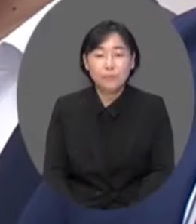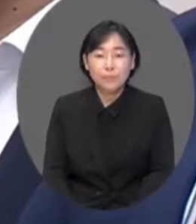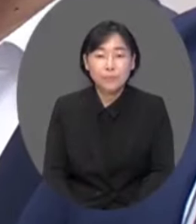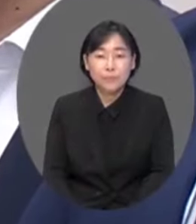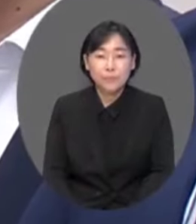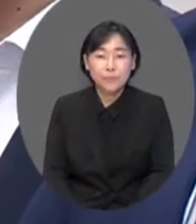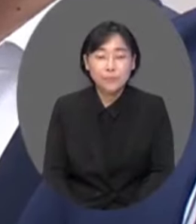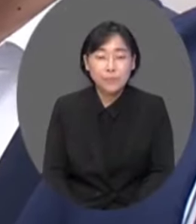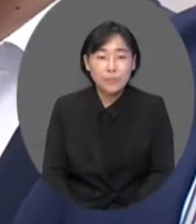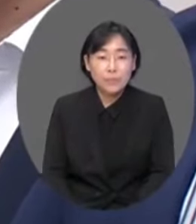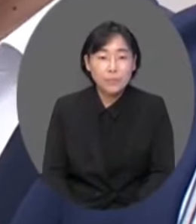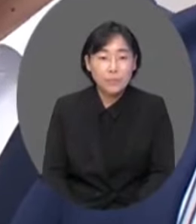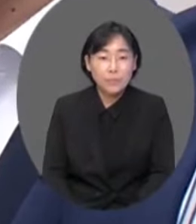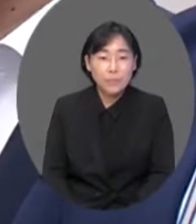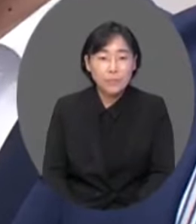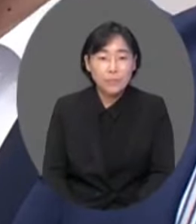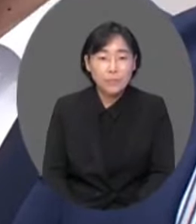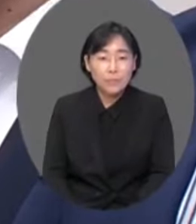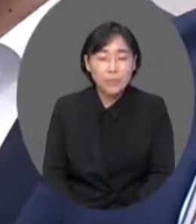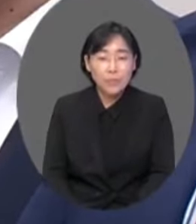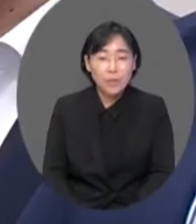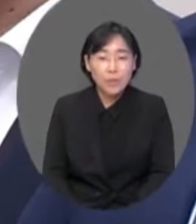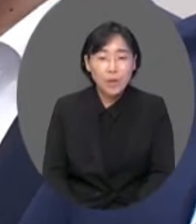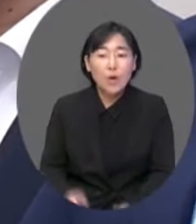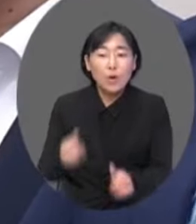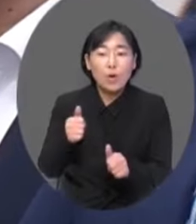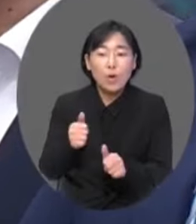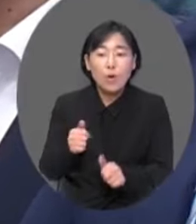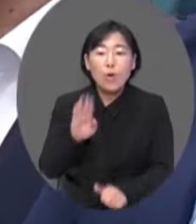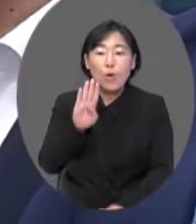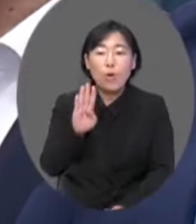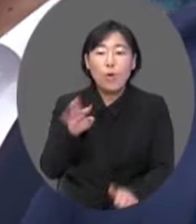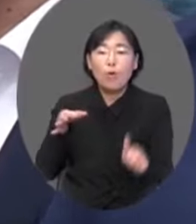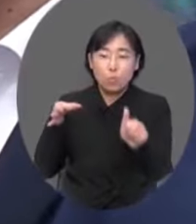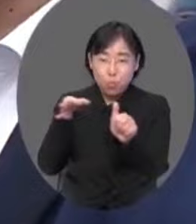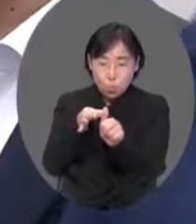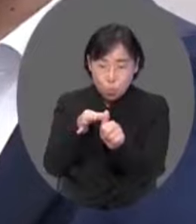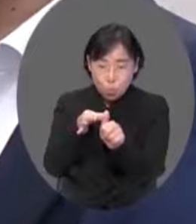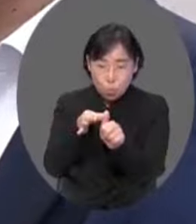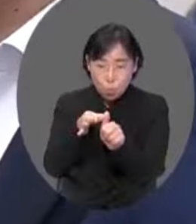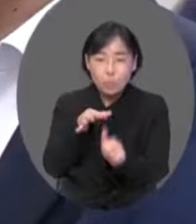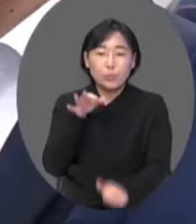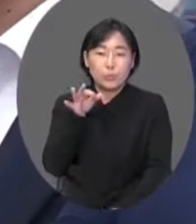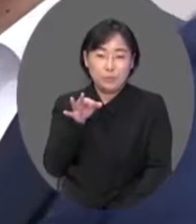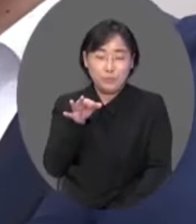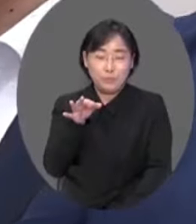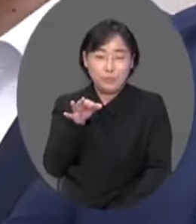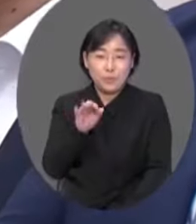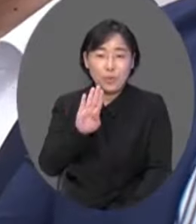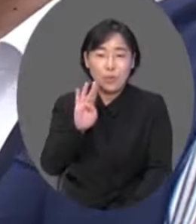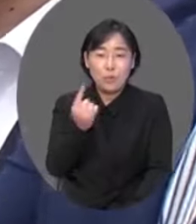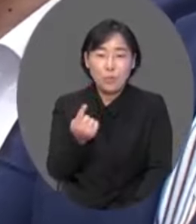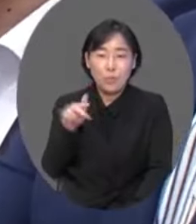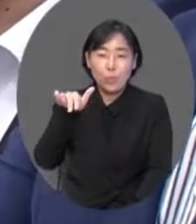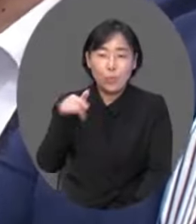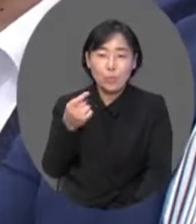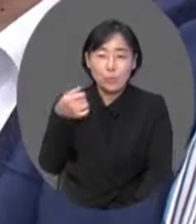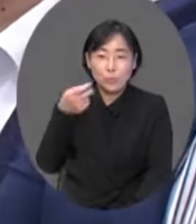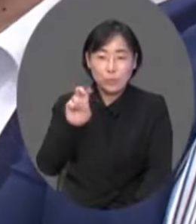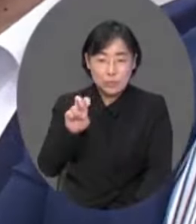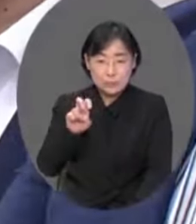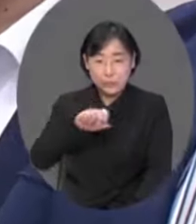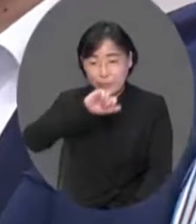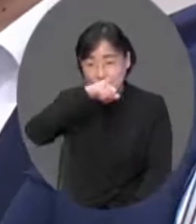보조금 감사 관련으로 예? 보조금 관련 감사 일을 했습니다. 고소? 아니요, 보조금 감사 일을 했습니다.